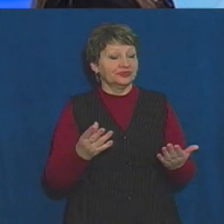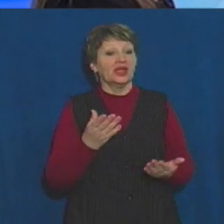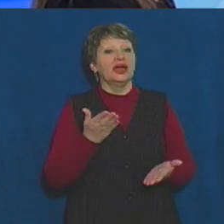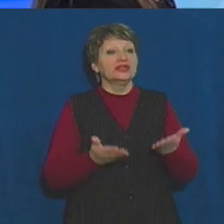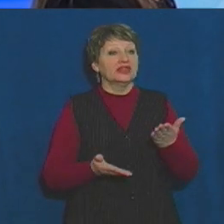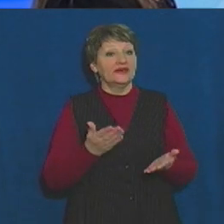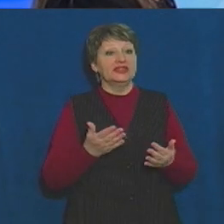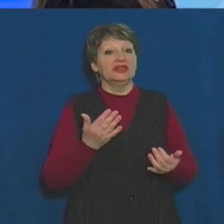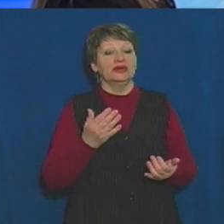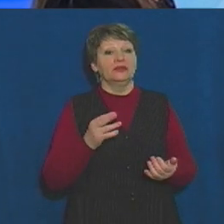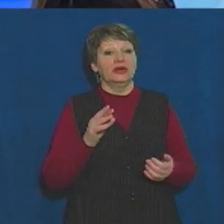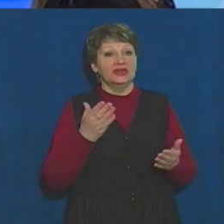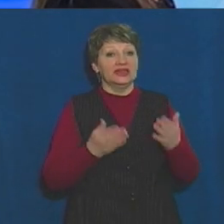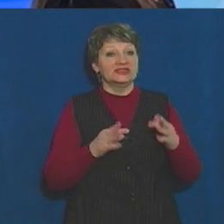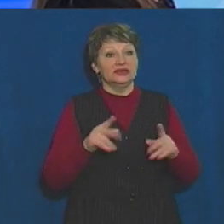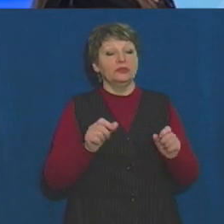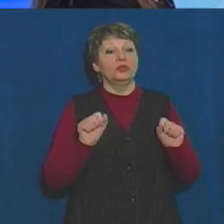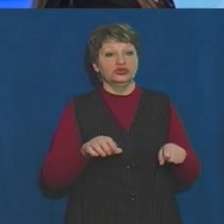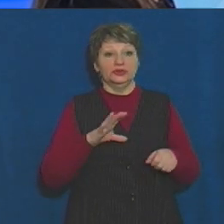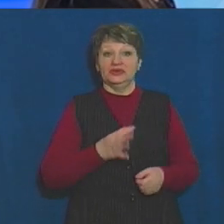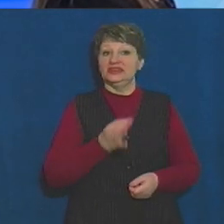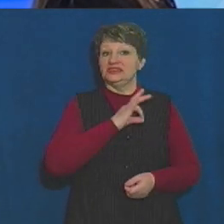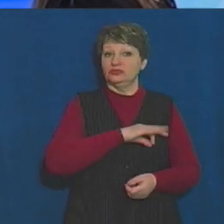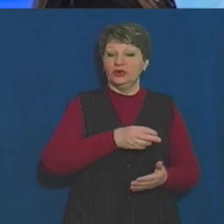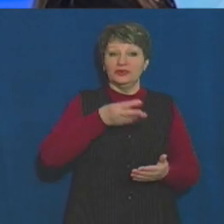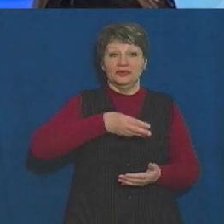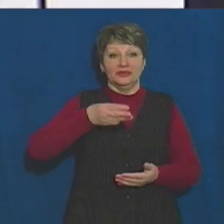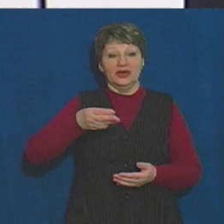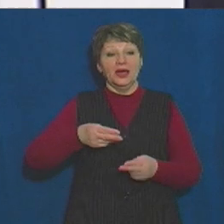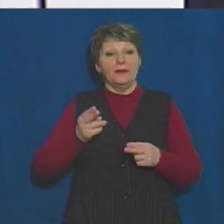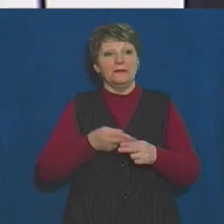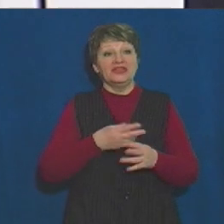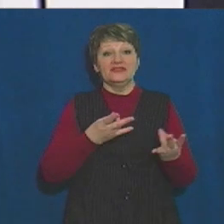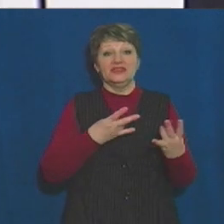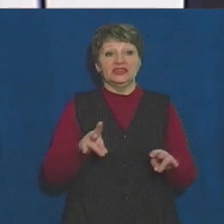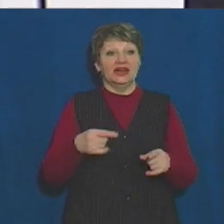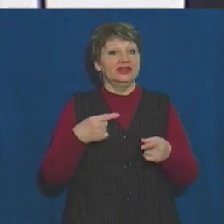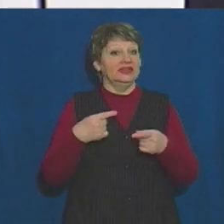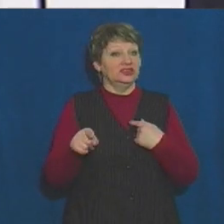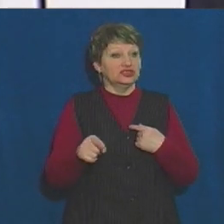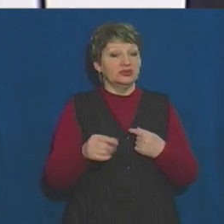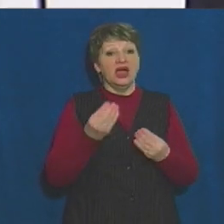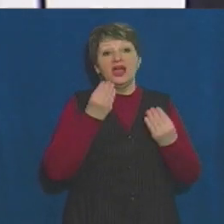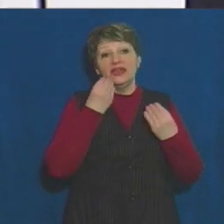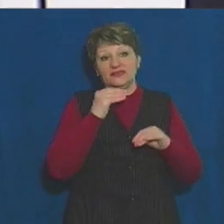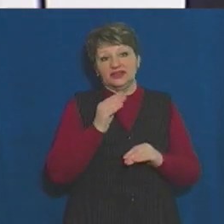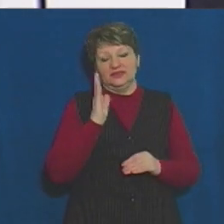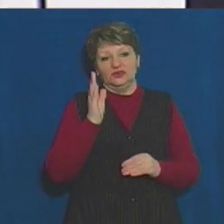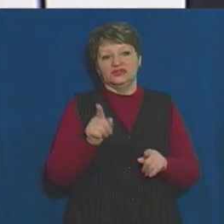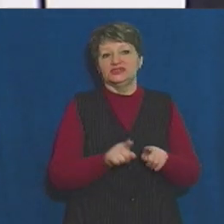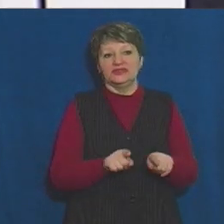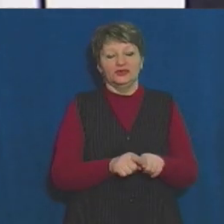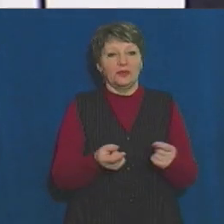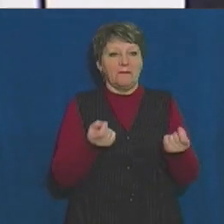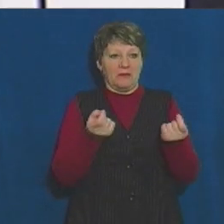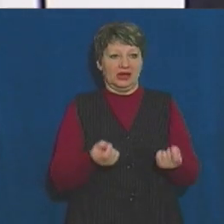було застосовувати інсектицид без шкоди іншим видам, то ефективність тут буде дуже мала, тому що